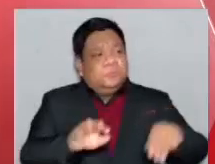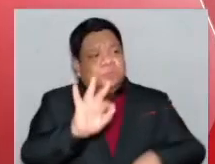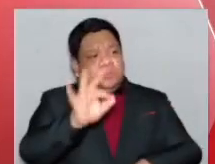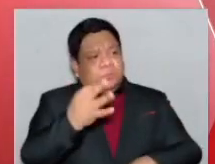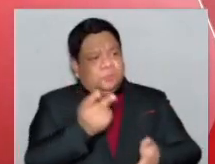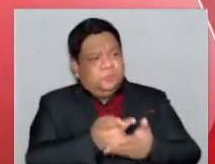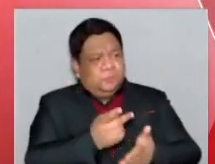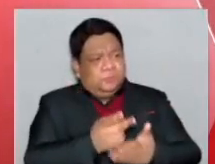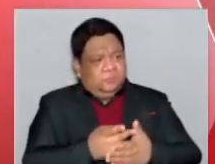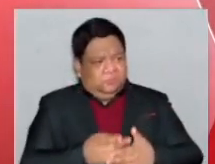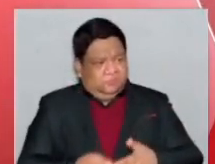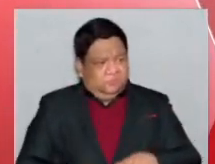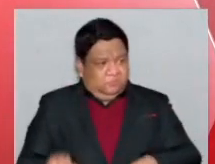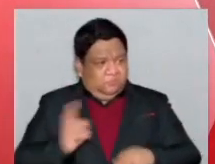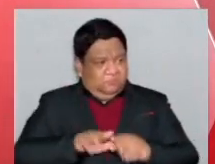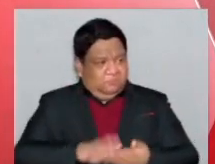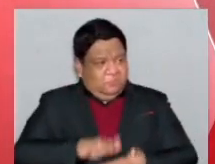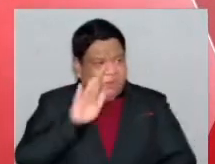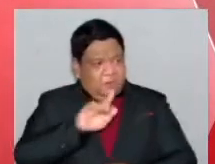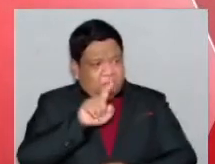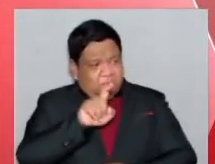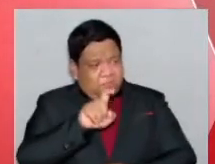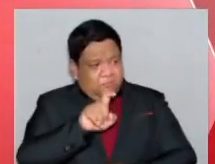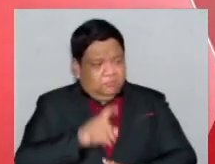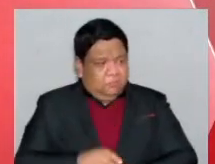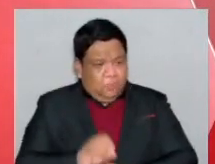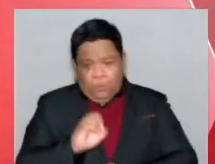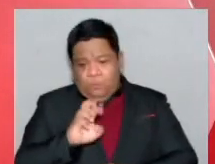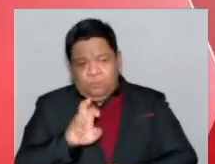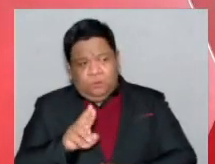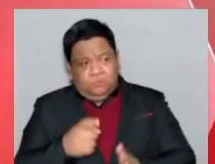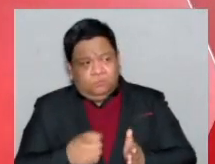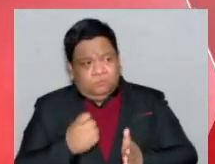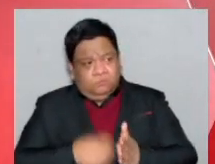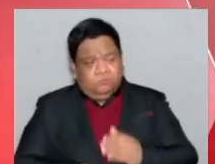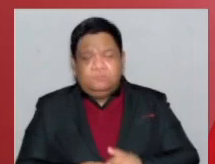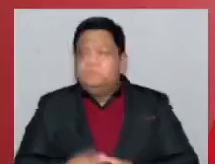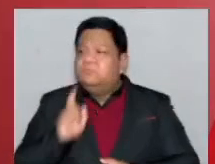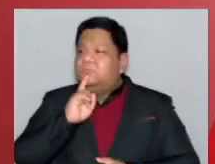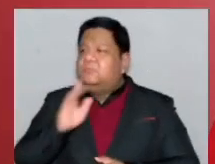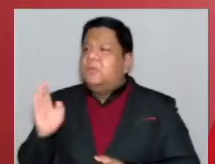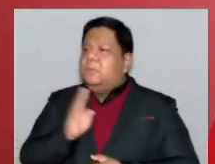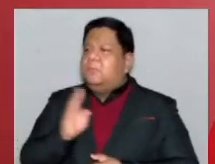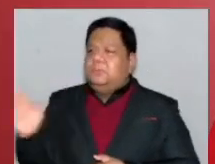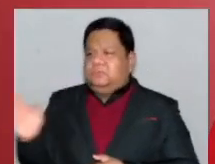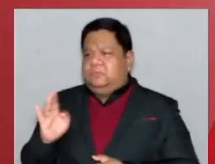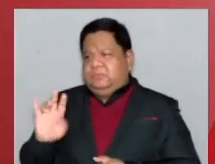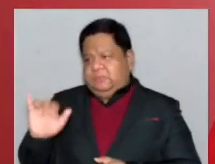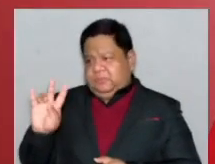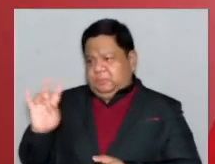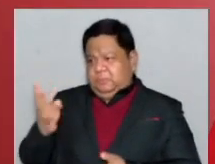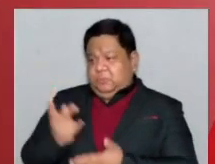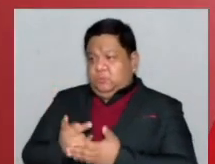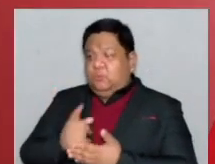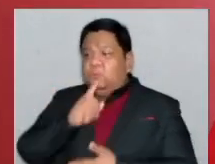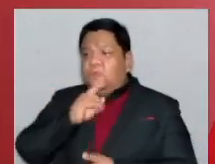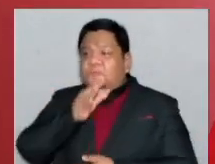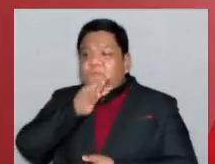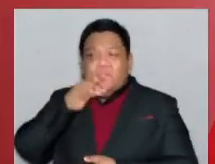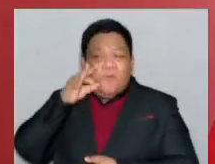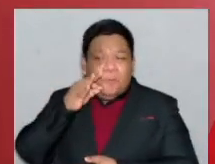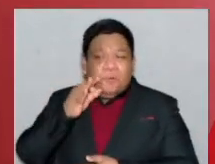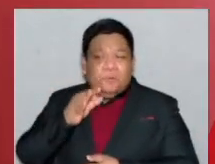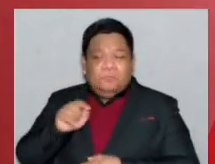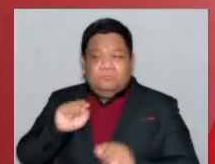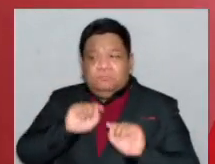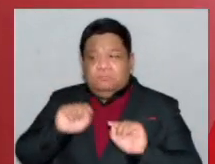sir? Average yung 7, ano, ang range ng presyo sa aming mga farms, 670 hanggang 720.